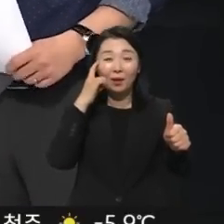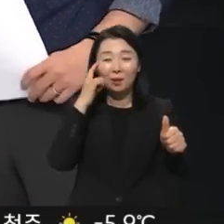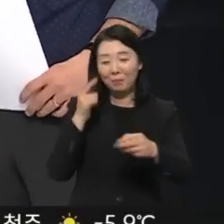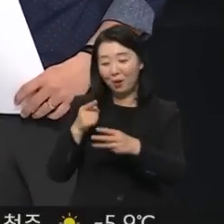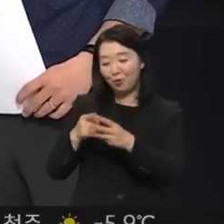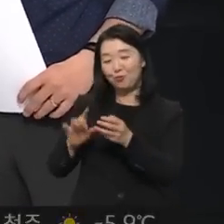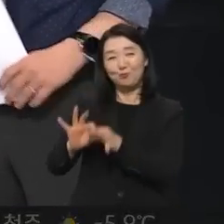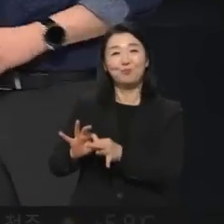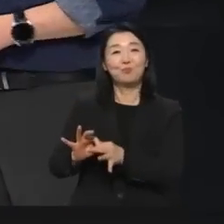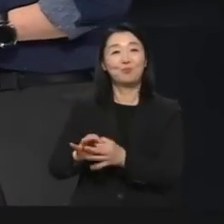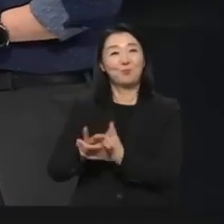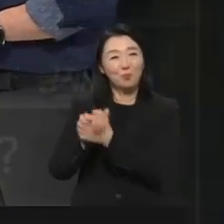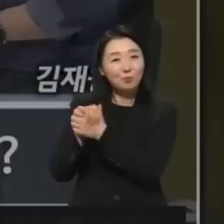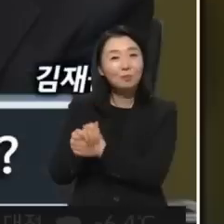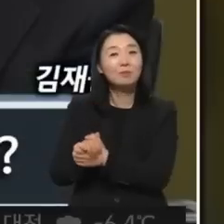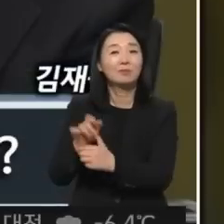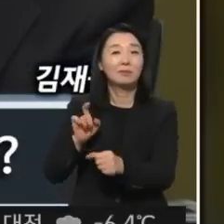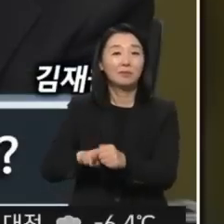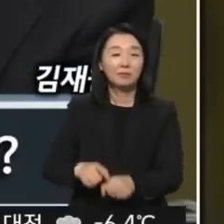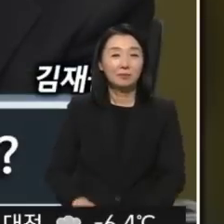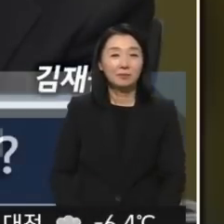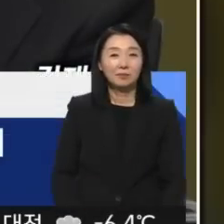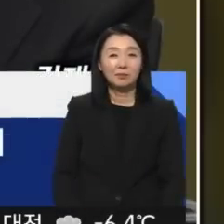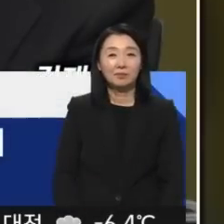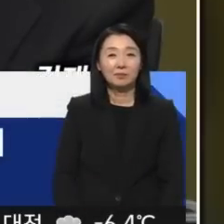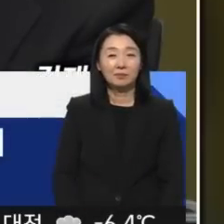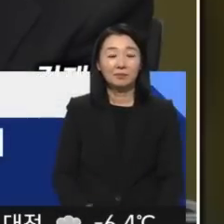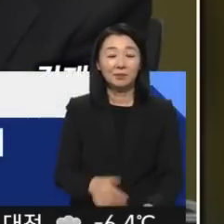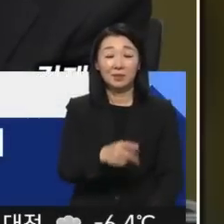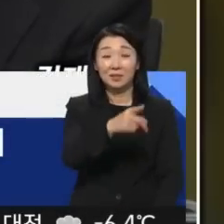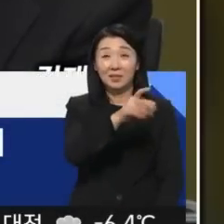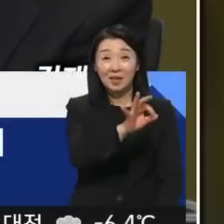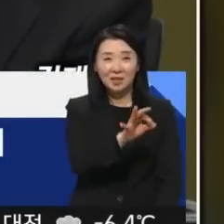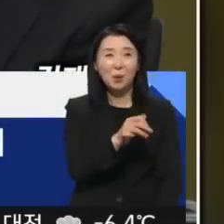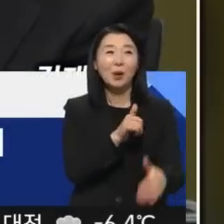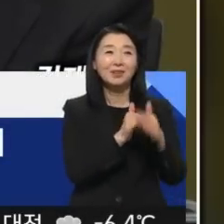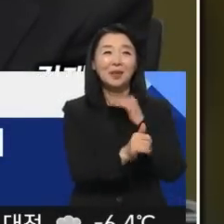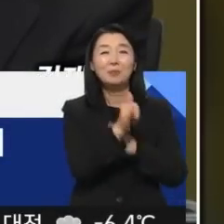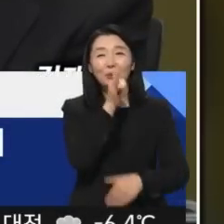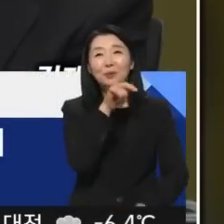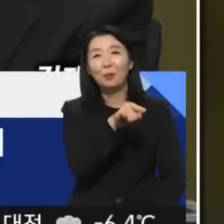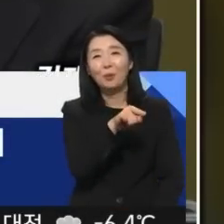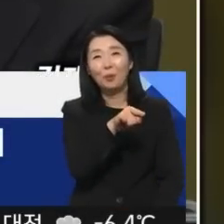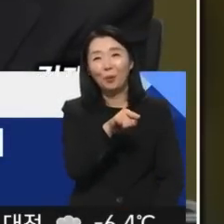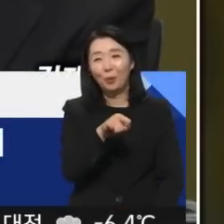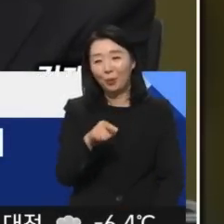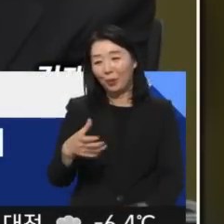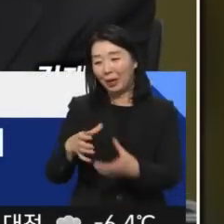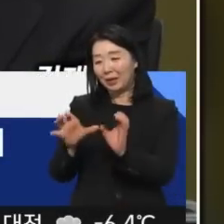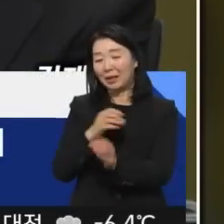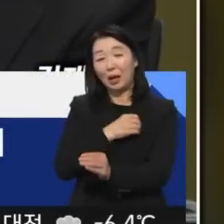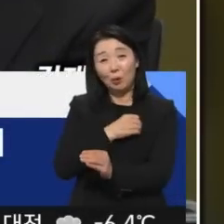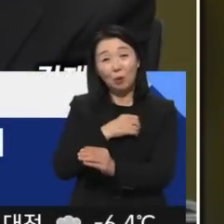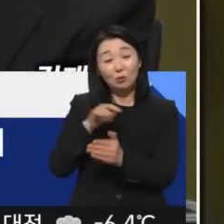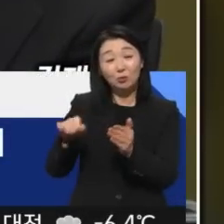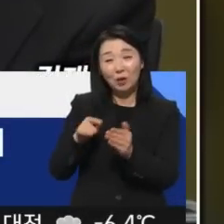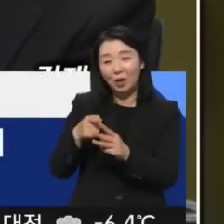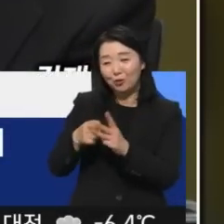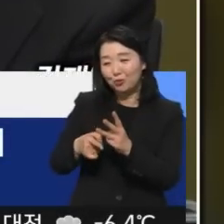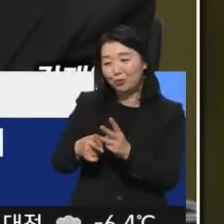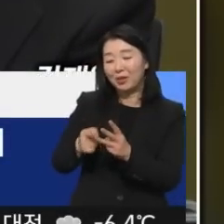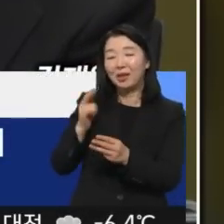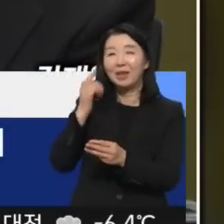윤심 때문입니다. 장재원 의원은 약간 상징성이 있으니까 또 당원들 중에는 윤